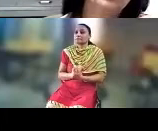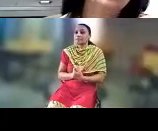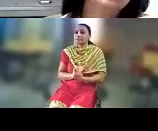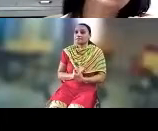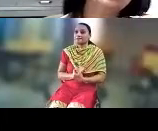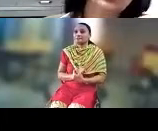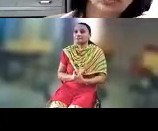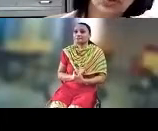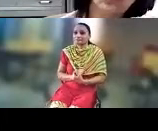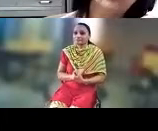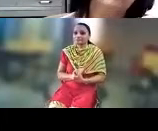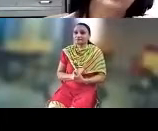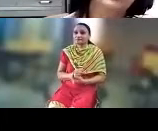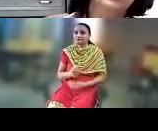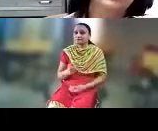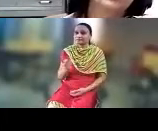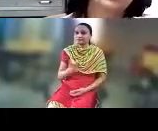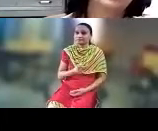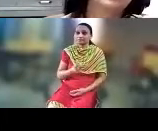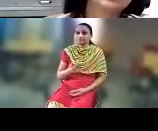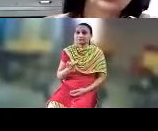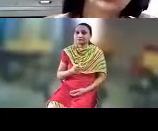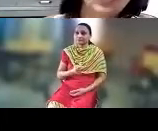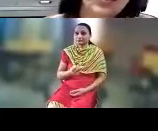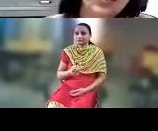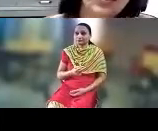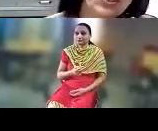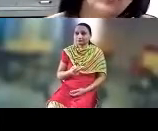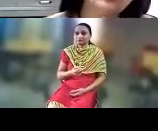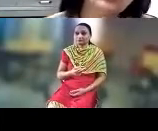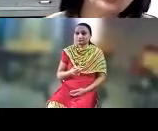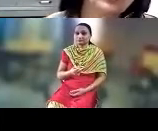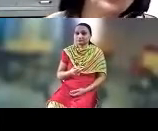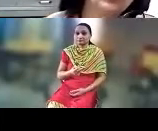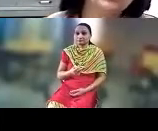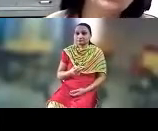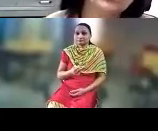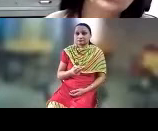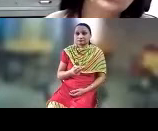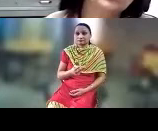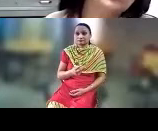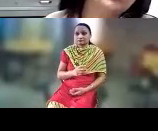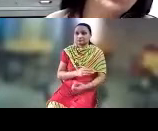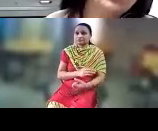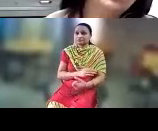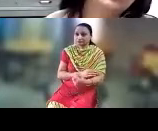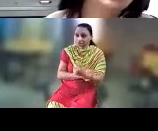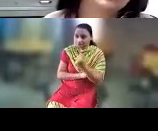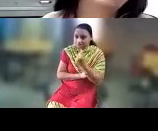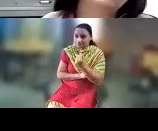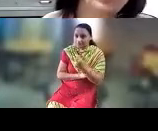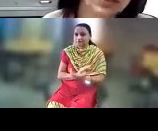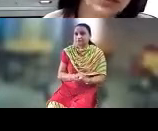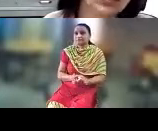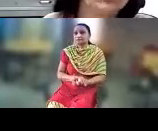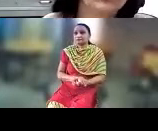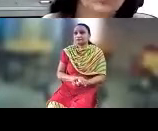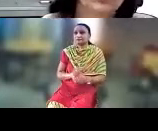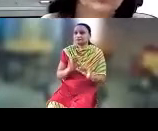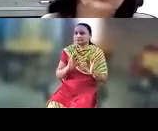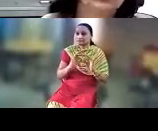सो जो ये दोनों फ्रेमवर्क हैं, ये स्ट्रेंथ बेस्ड अप्रोचेस हैं टू असेस, इंटरवीन एंड सर्व